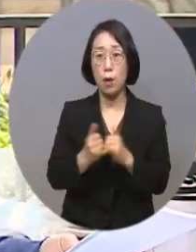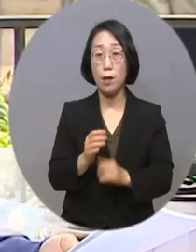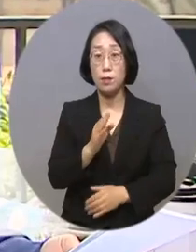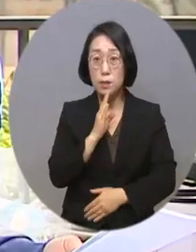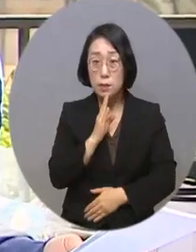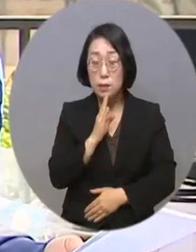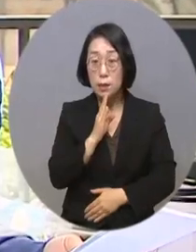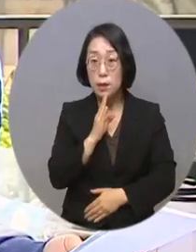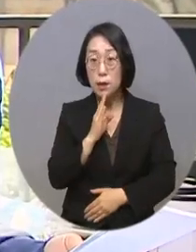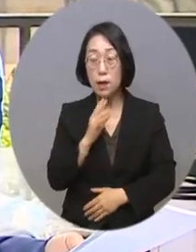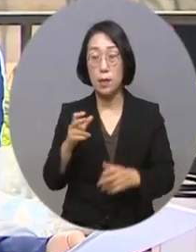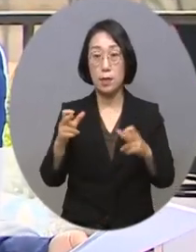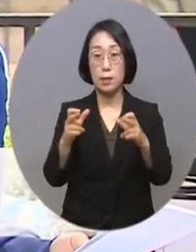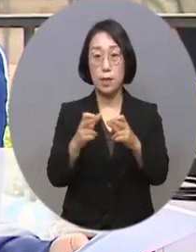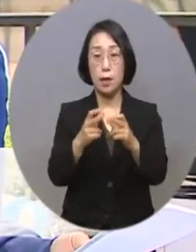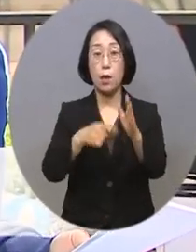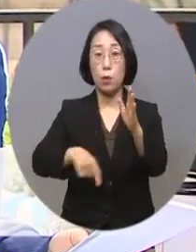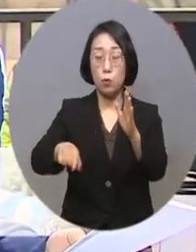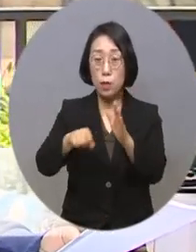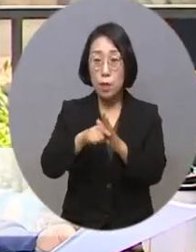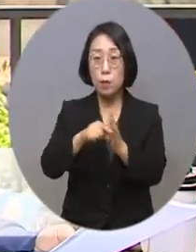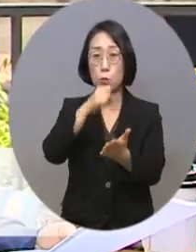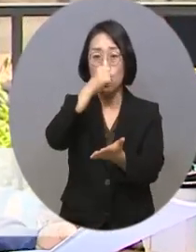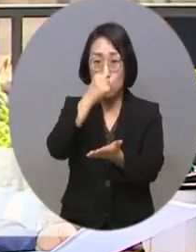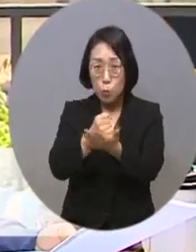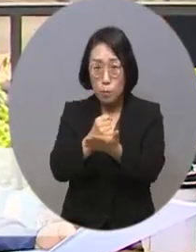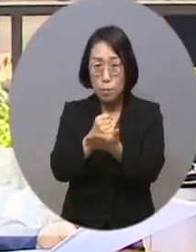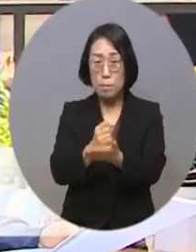정말 장애인이 살만한 세상입니까?